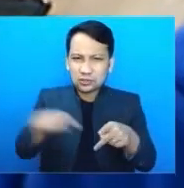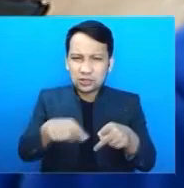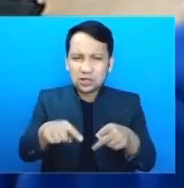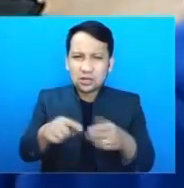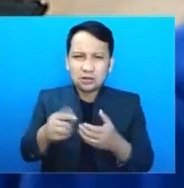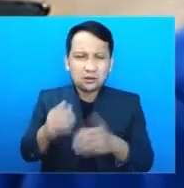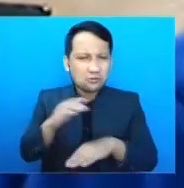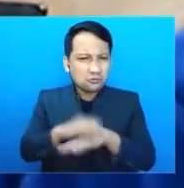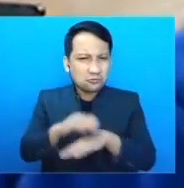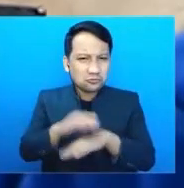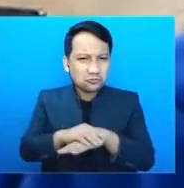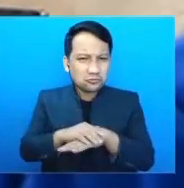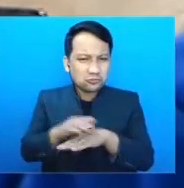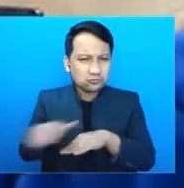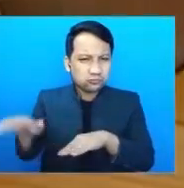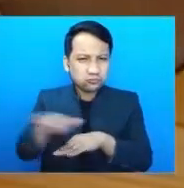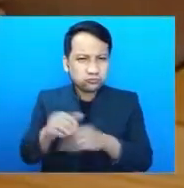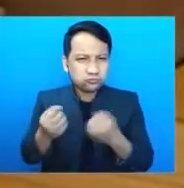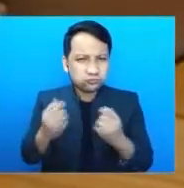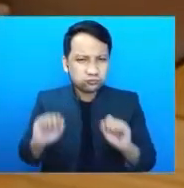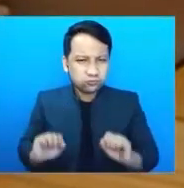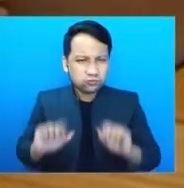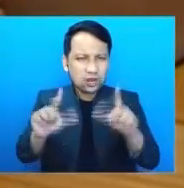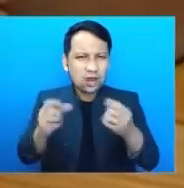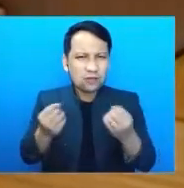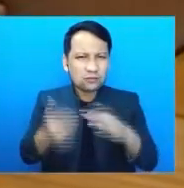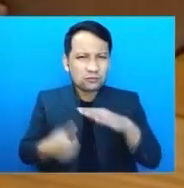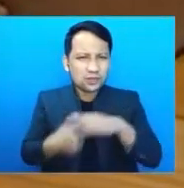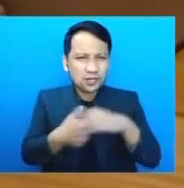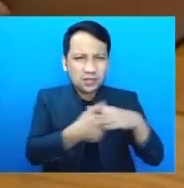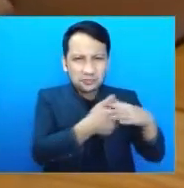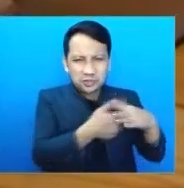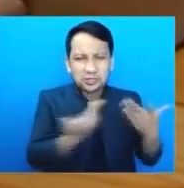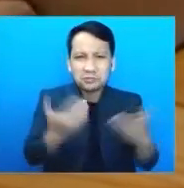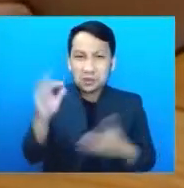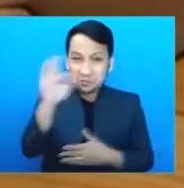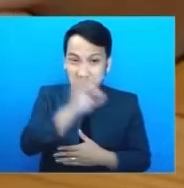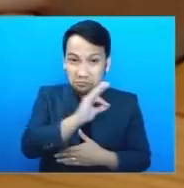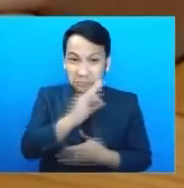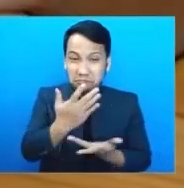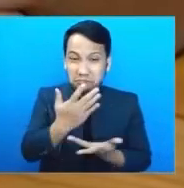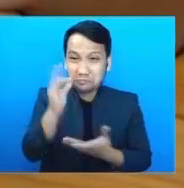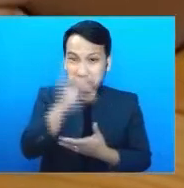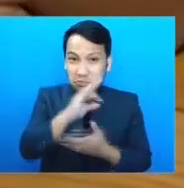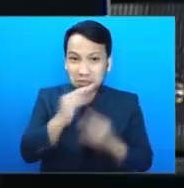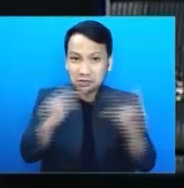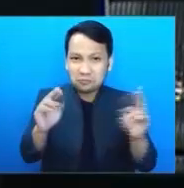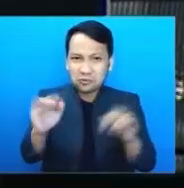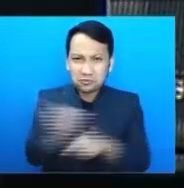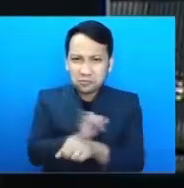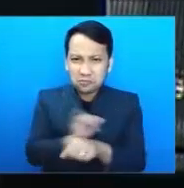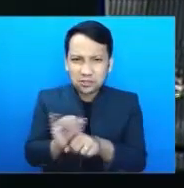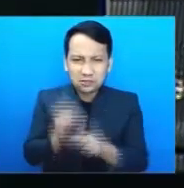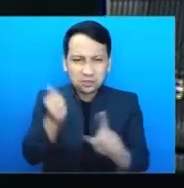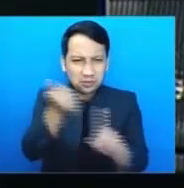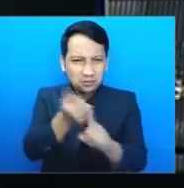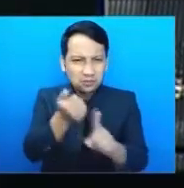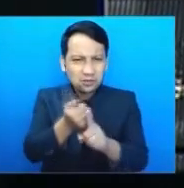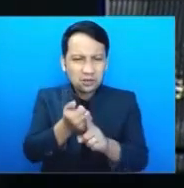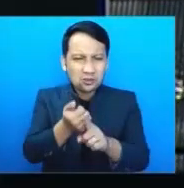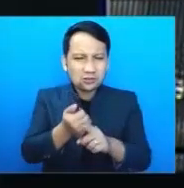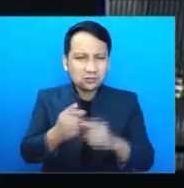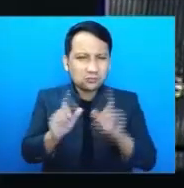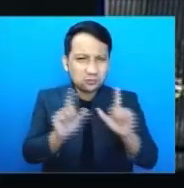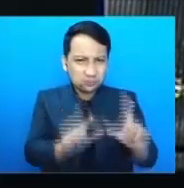ang paglipana ngayon ng mga troll. Kapansin-pansin din daw ang masigasig nilang pag-atake at pangre-red tag sa